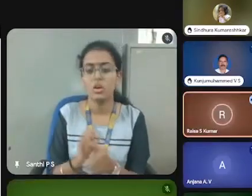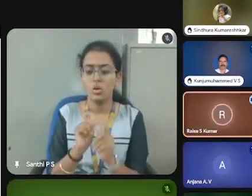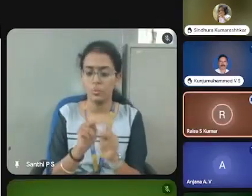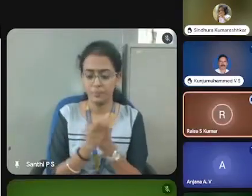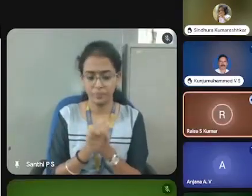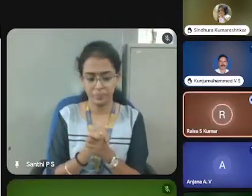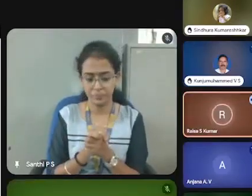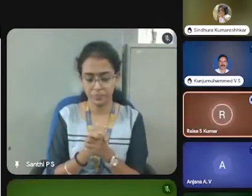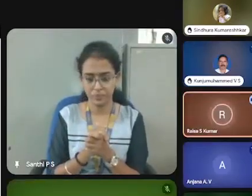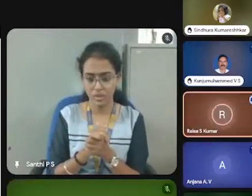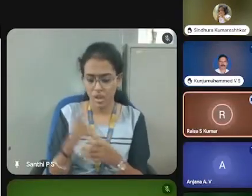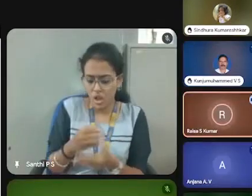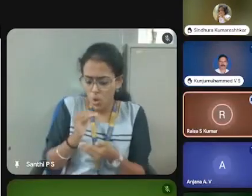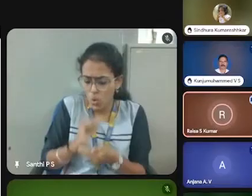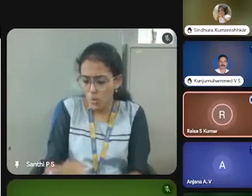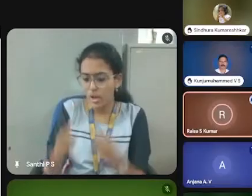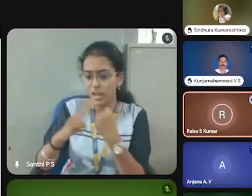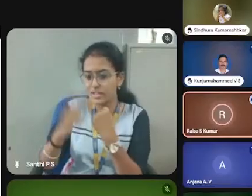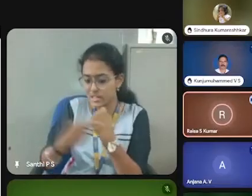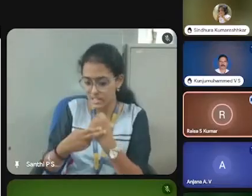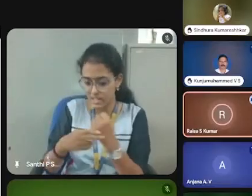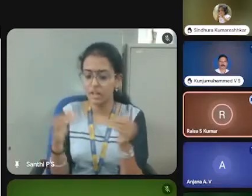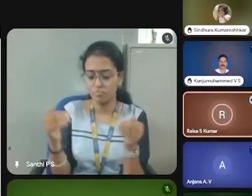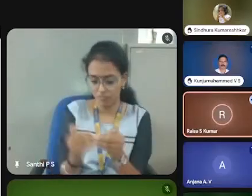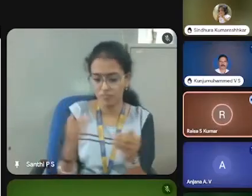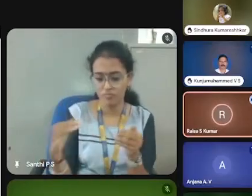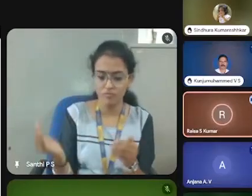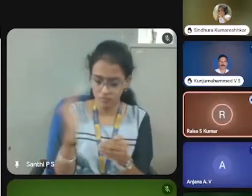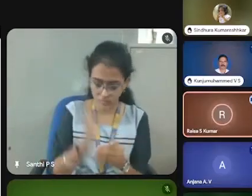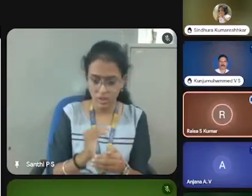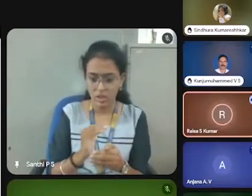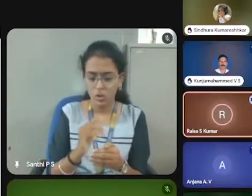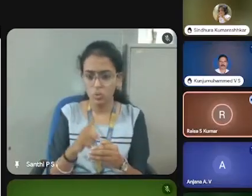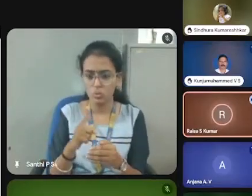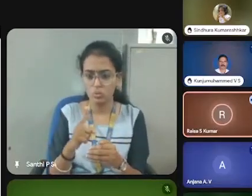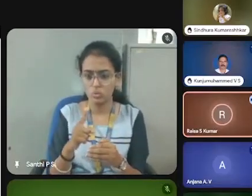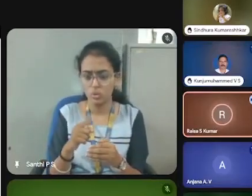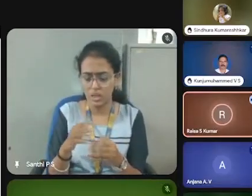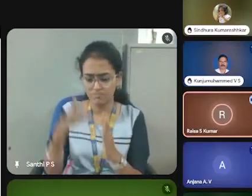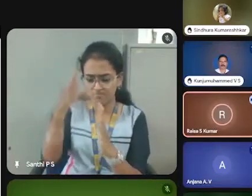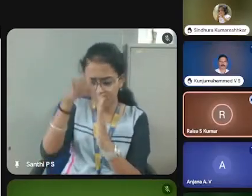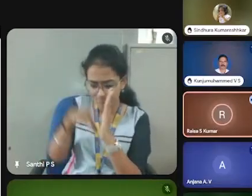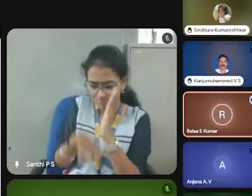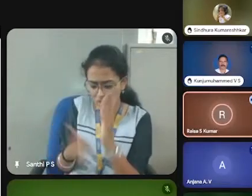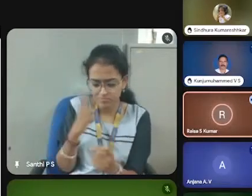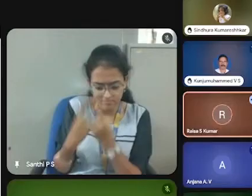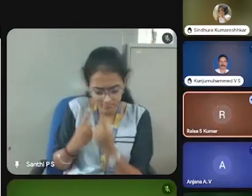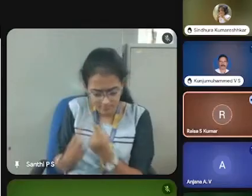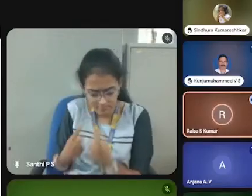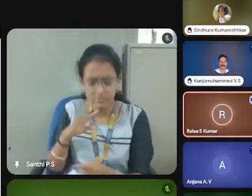മാം, നിങ്ങൾ കുട്ടീനെ നിഷിലേക്ക് കൊണ്ടുവന്നിട്ട് ഒരു ഡീറ്റെയിൽഡ് ആയിട്ട് നമുക്ക് അസസ്മെന്റ് എടുത്ത്